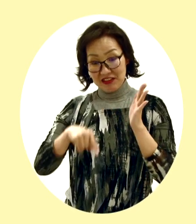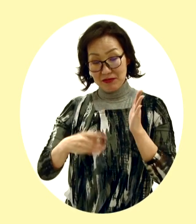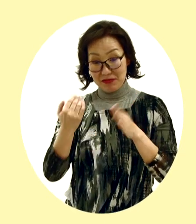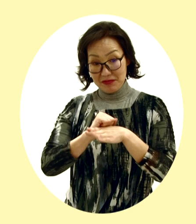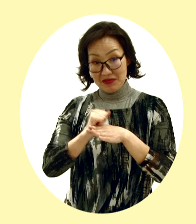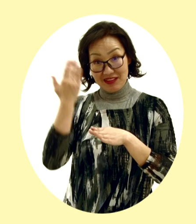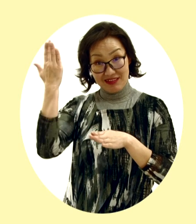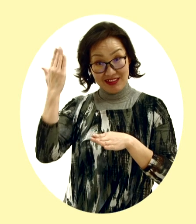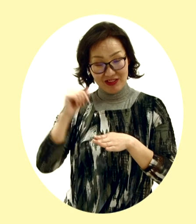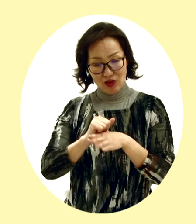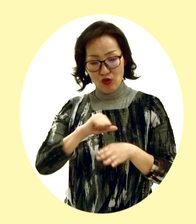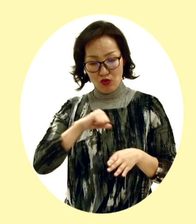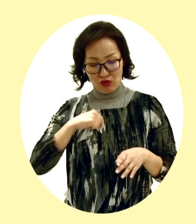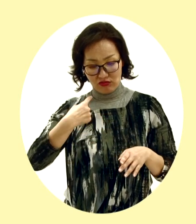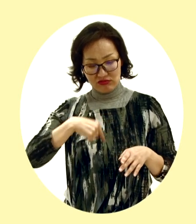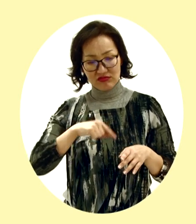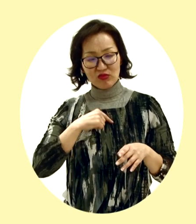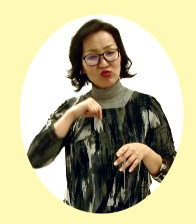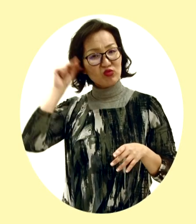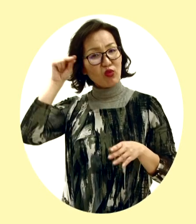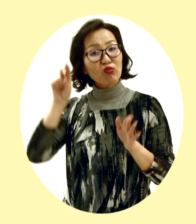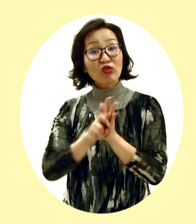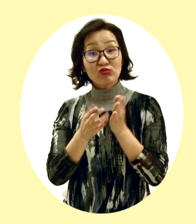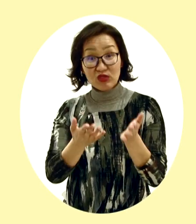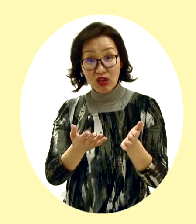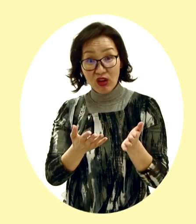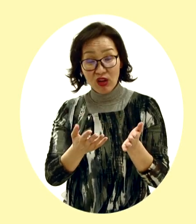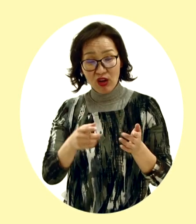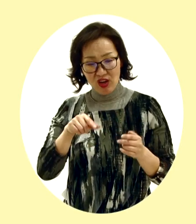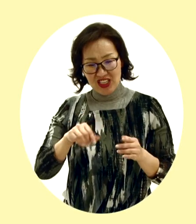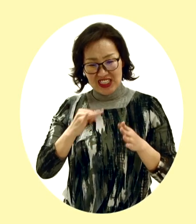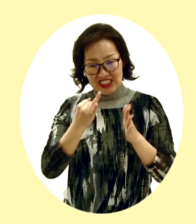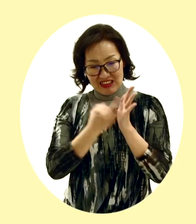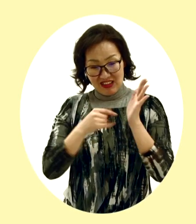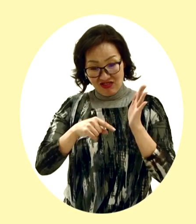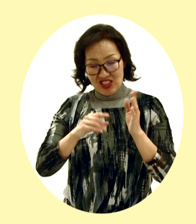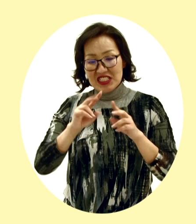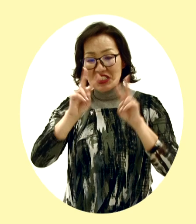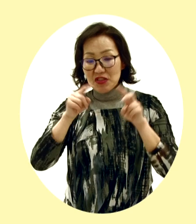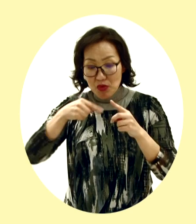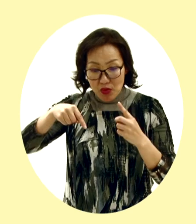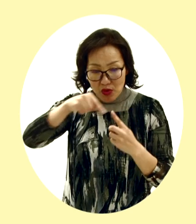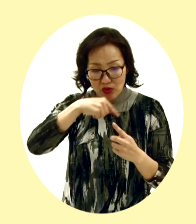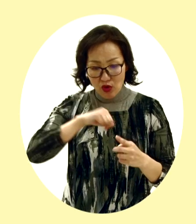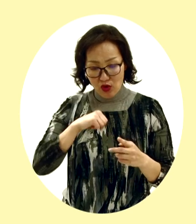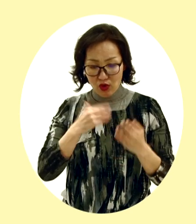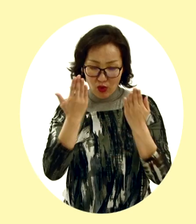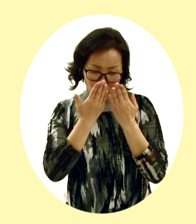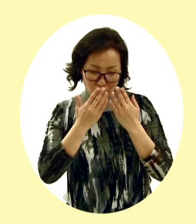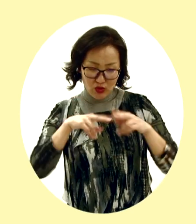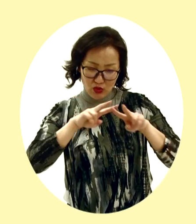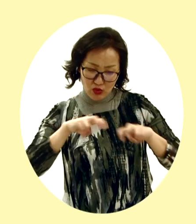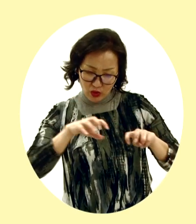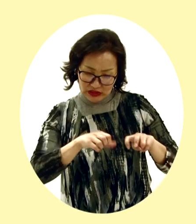явцдаа өөрөө суралцдаг байх нь. Яга тэгэхээр илтгэлийн сэдвийн хүрээнд өөрөө унших,